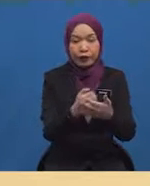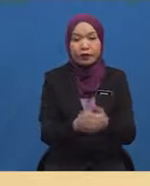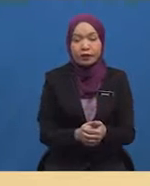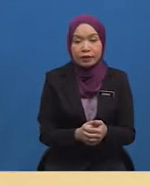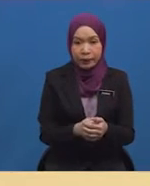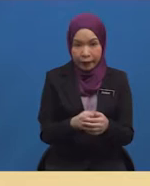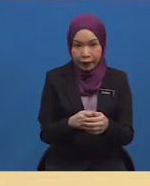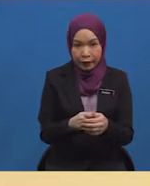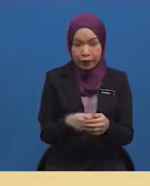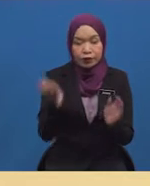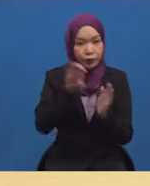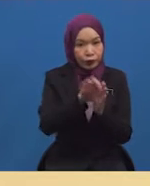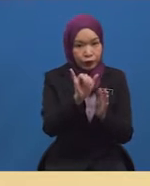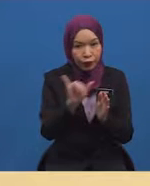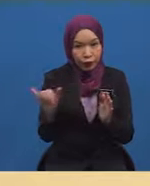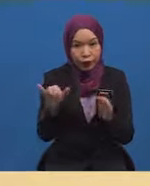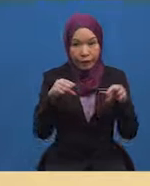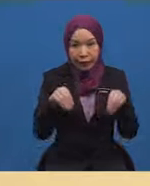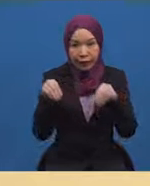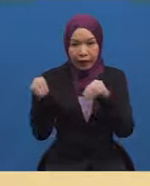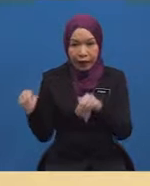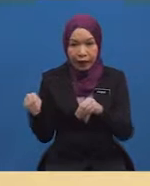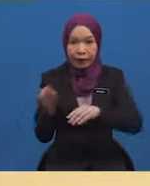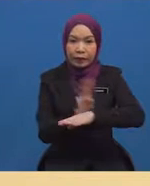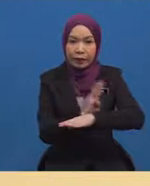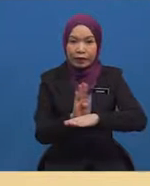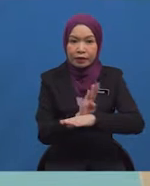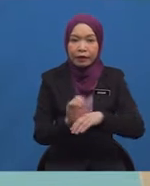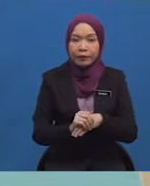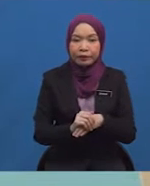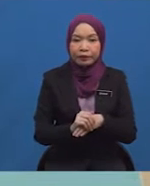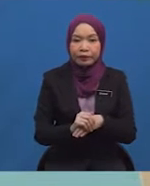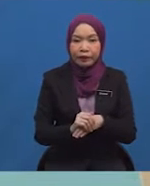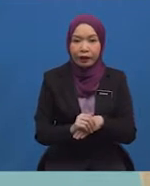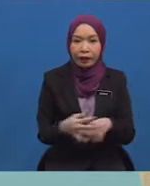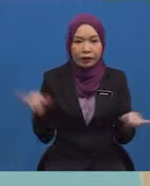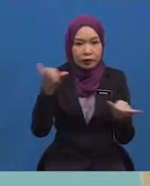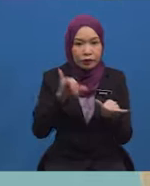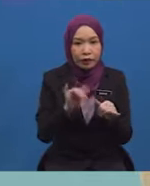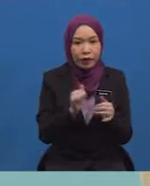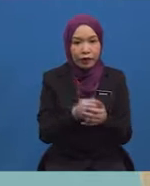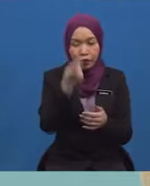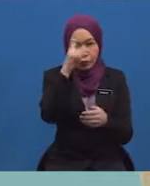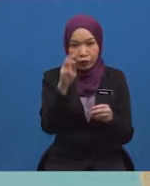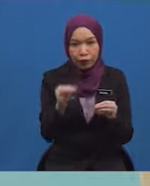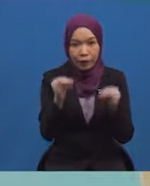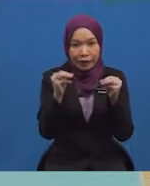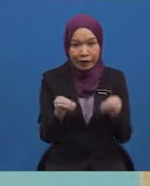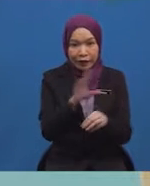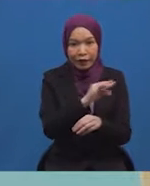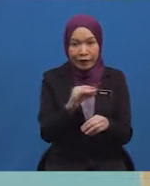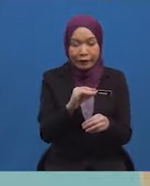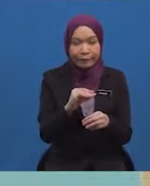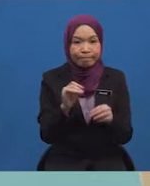dan perindustrian cenderung berpenduduk padat. Kawasan yang mengalami kesukaran